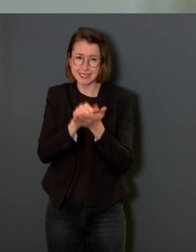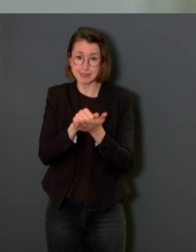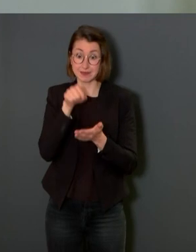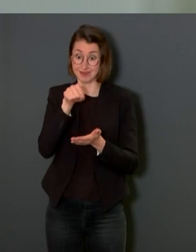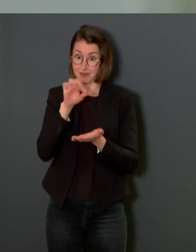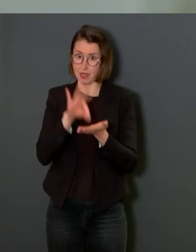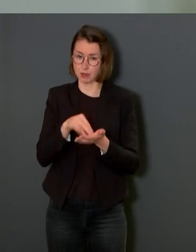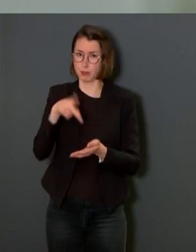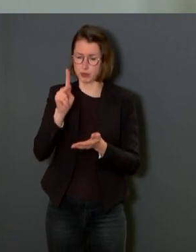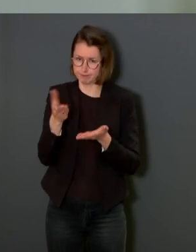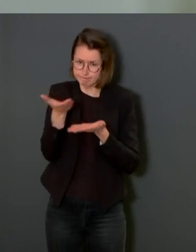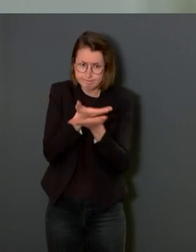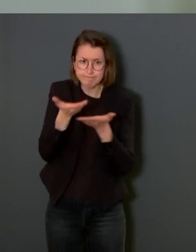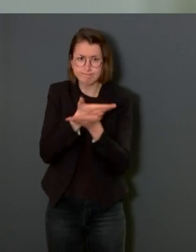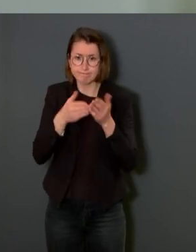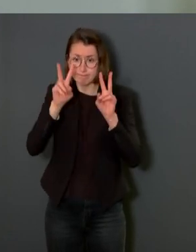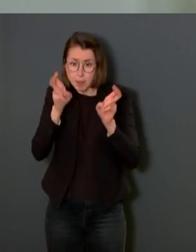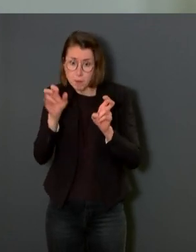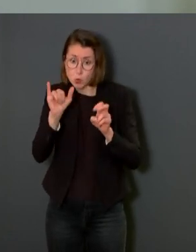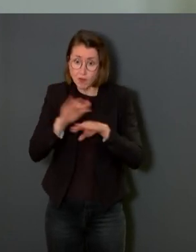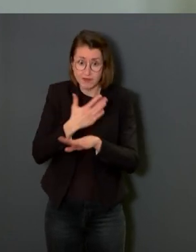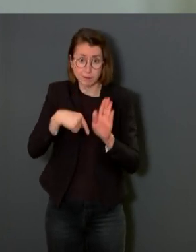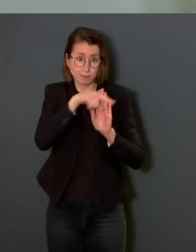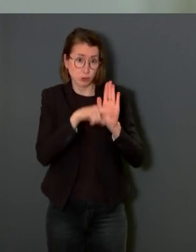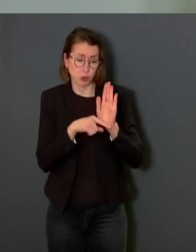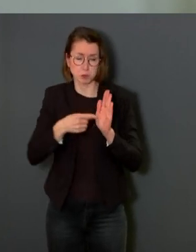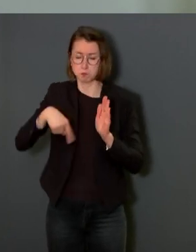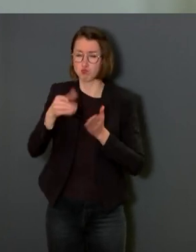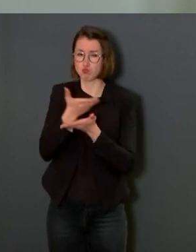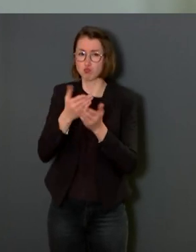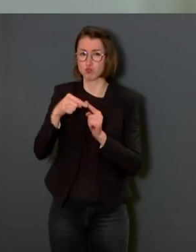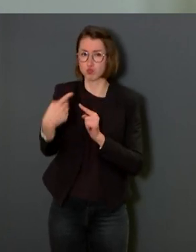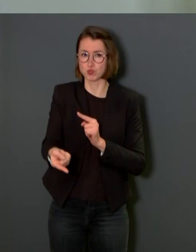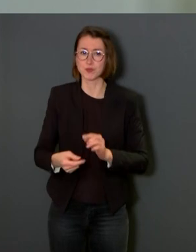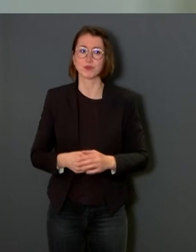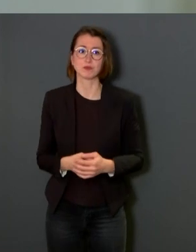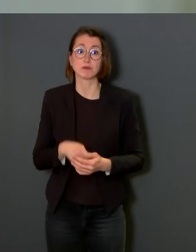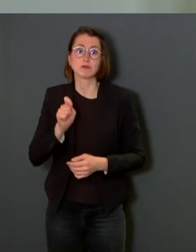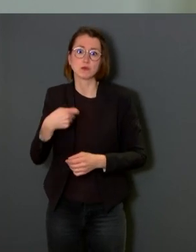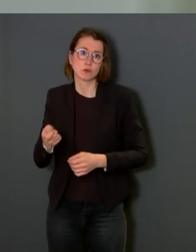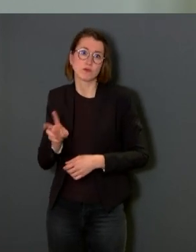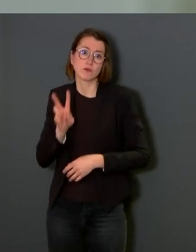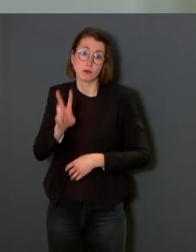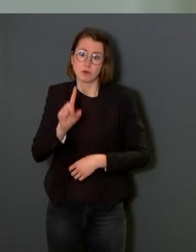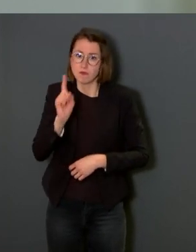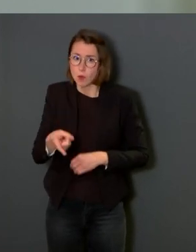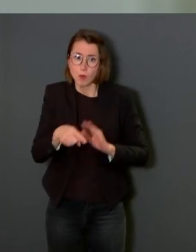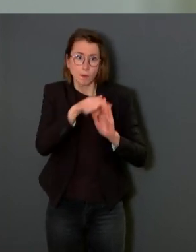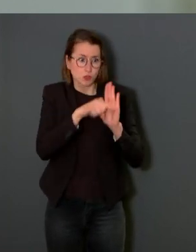ça a été dit, je pense qu'il faudra analyser ces mesures, tenir compte aussi que le